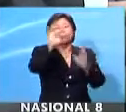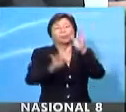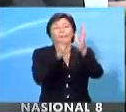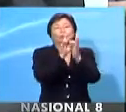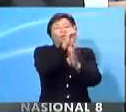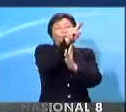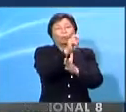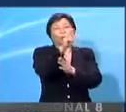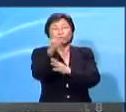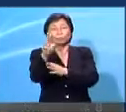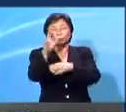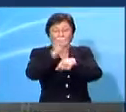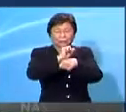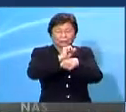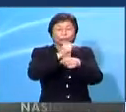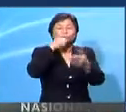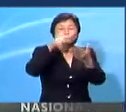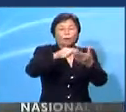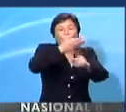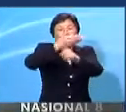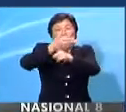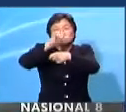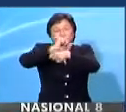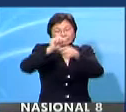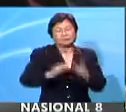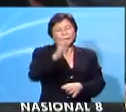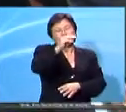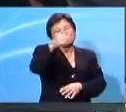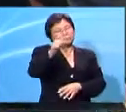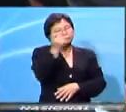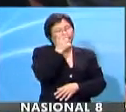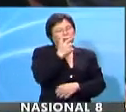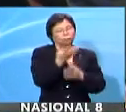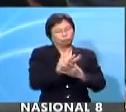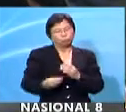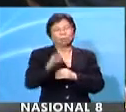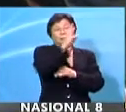20,000 surat berhenti kerja yang diberikan kepada semua kakitangannya, MAS tidak akan menyerap